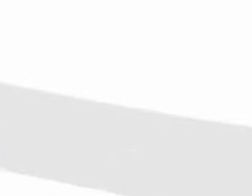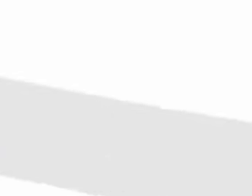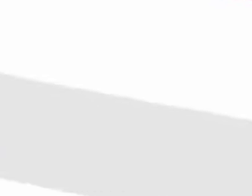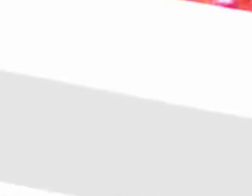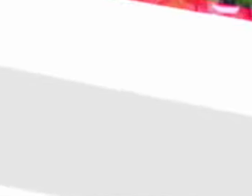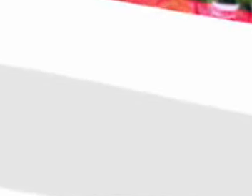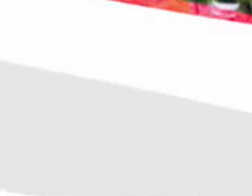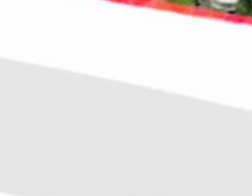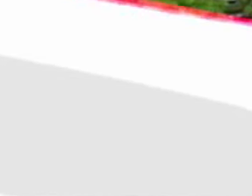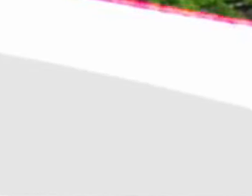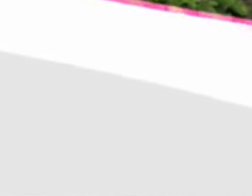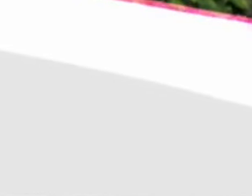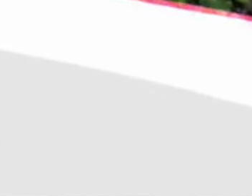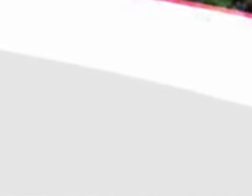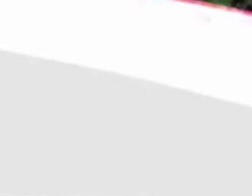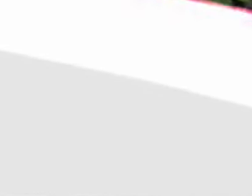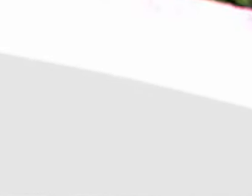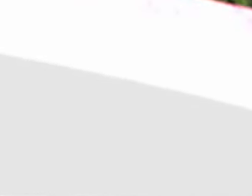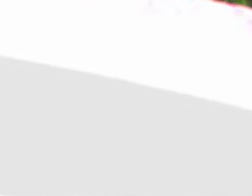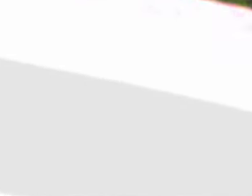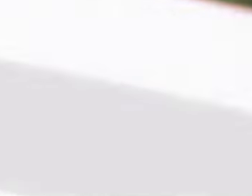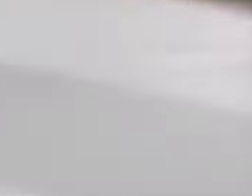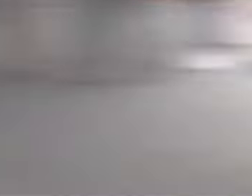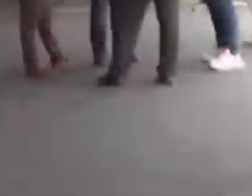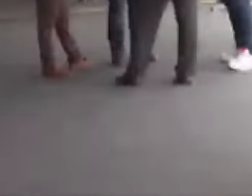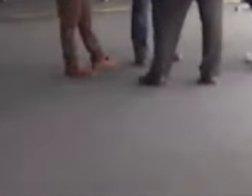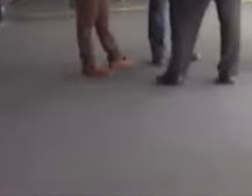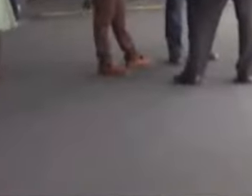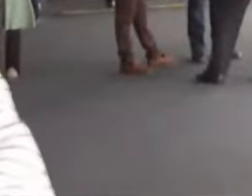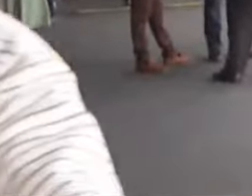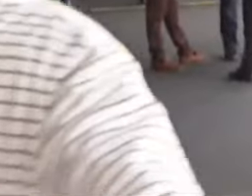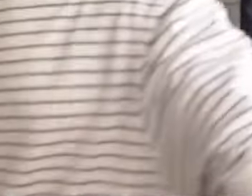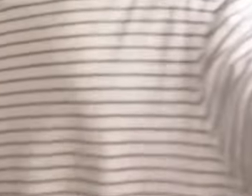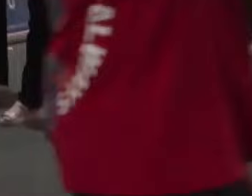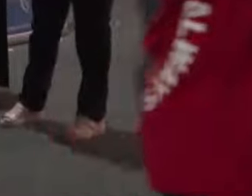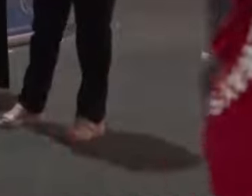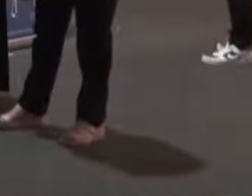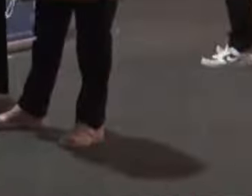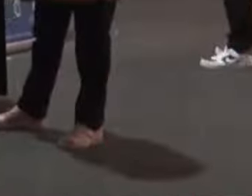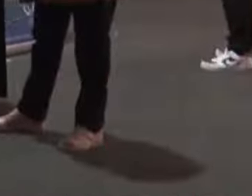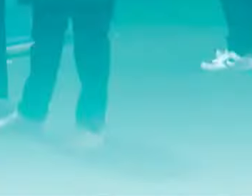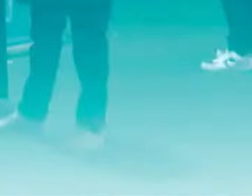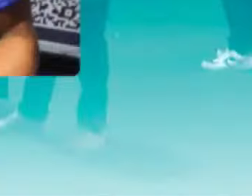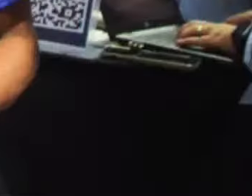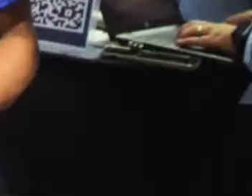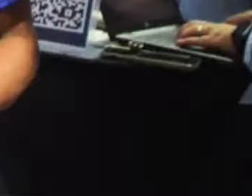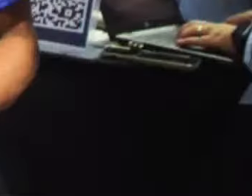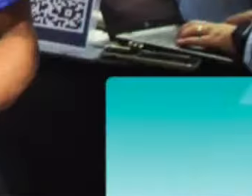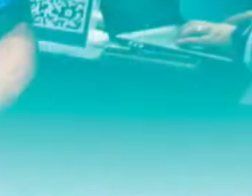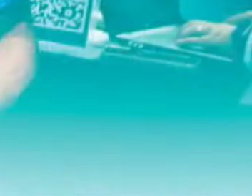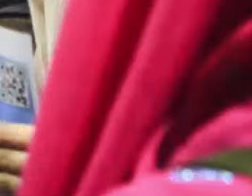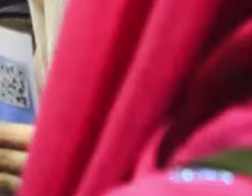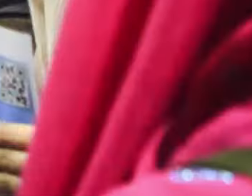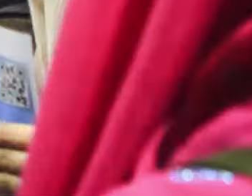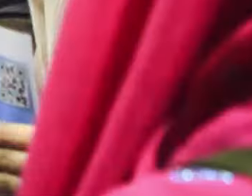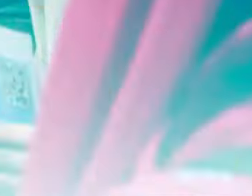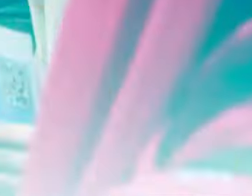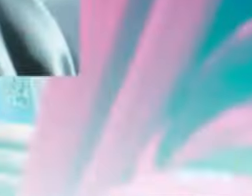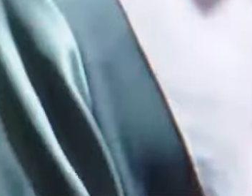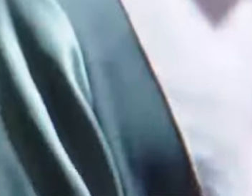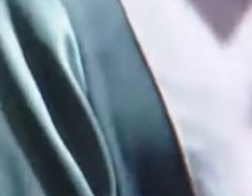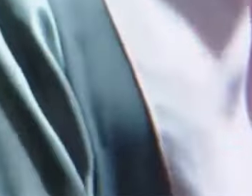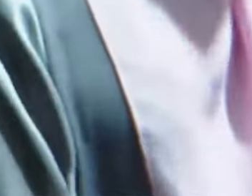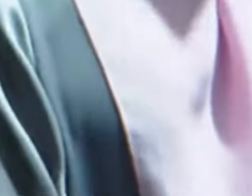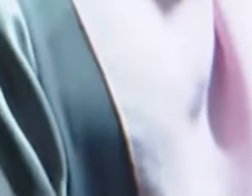2024, bertempat di Pekarangan Boulevard Mall Miri Sarawak. Pelbagai perkhidmatan kerajaan, persekutuan dan kerajaan negeri serta